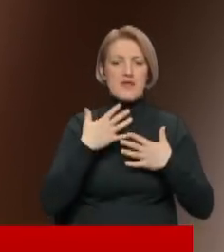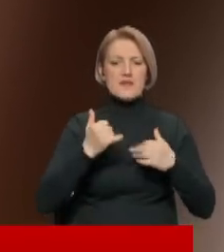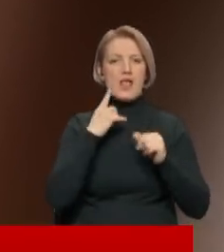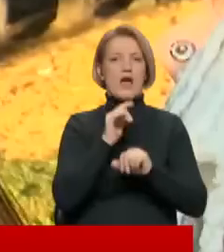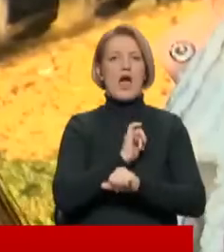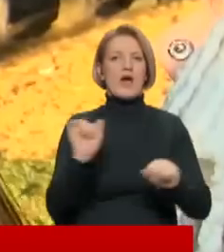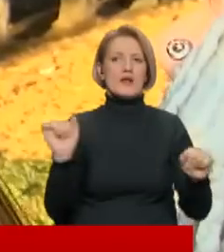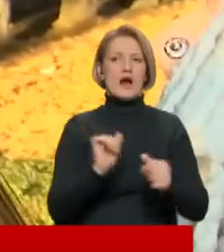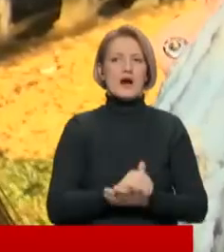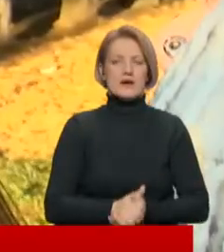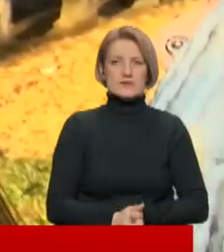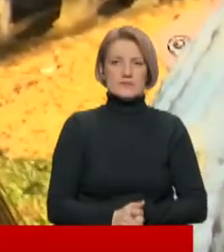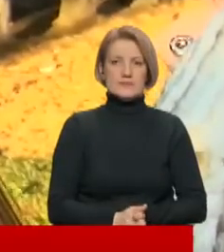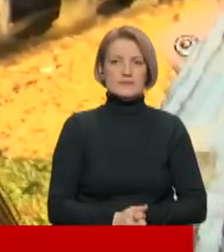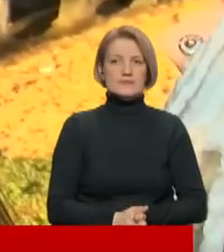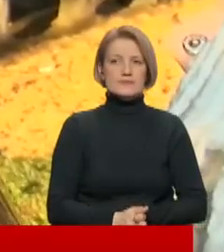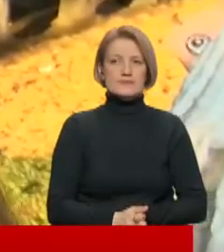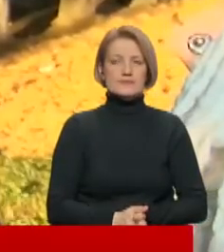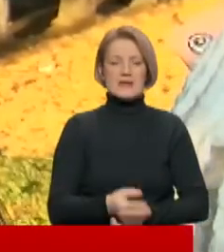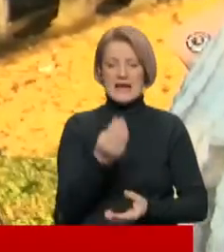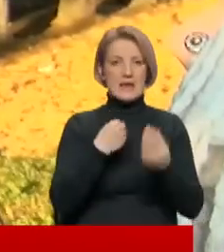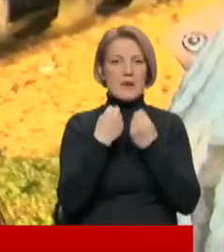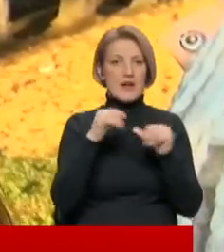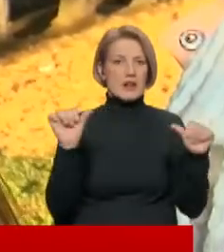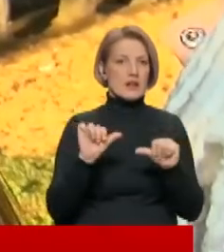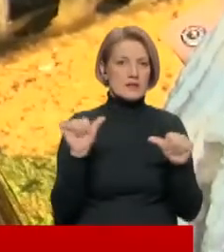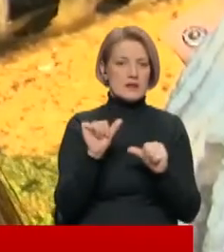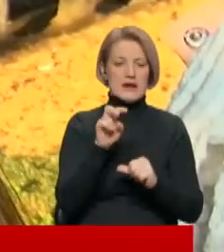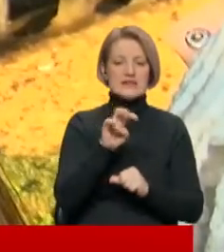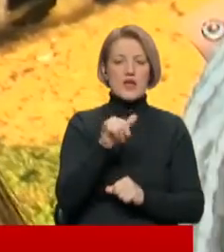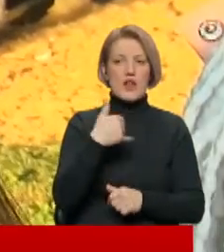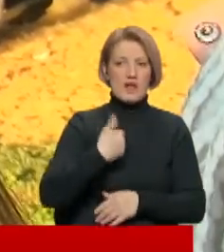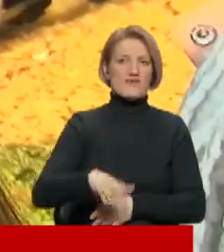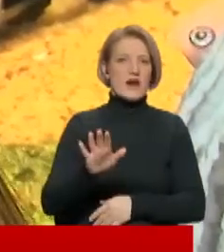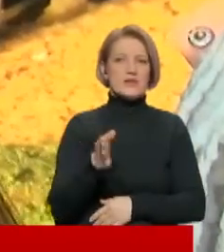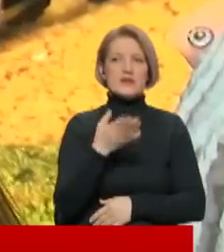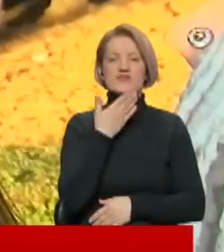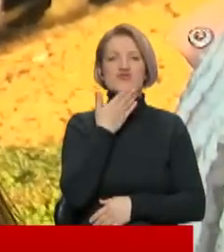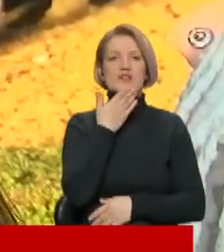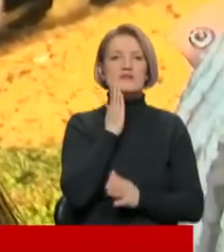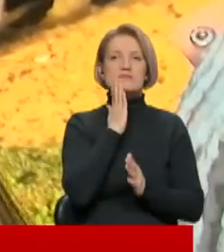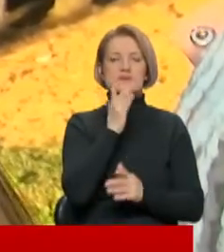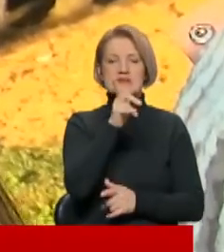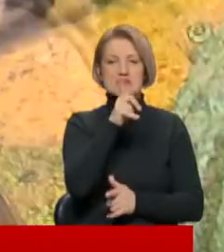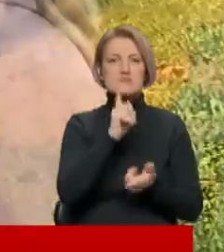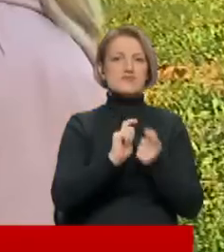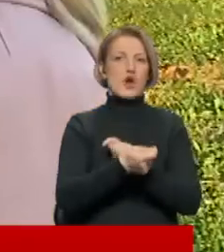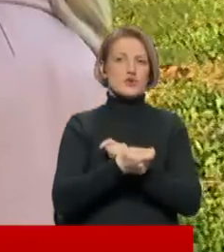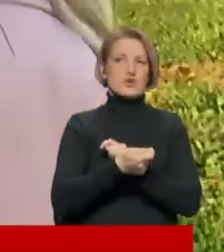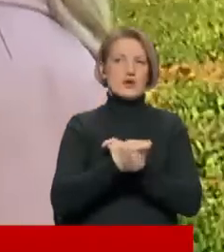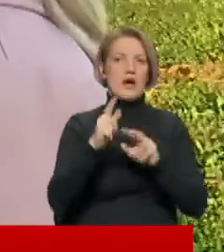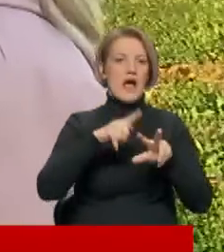hepsini kaybettiler ekili yemek yiyemiyoruz 8 kilo kaybettik çene yapımız sesimiz değişti